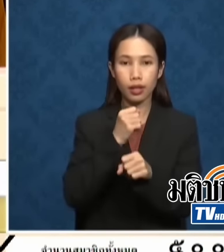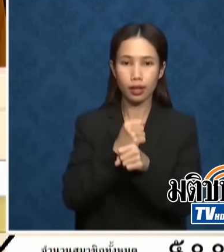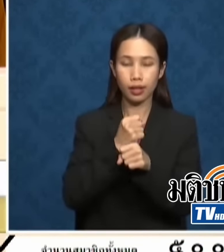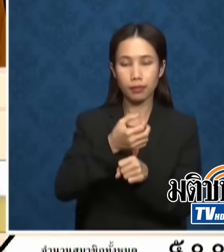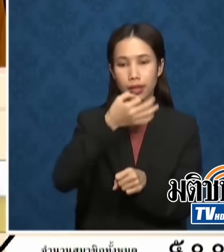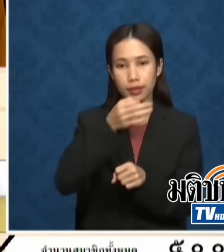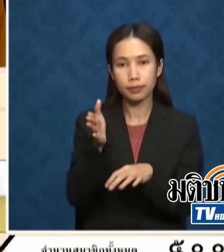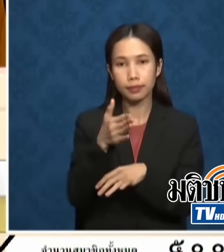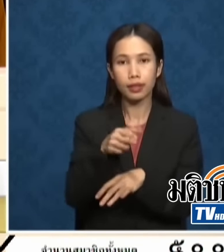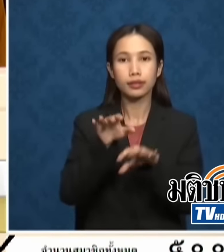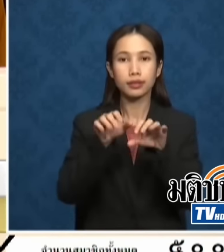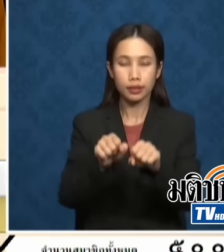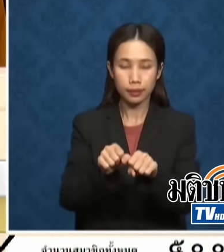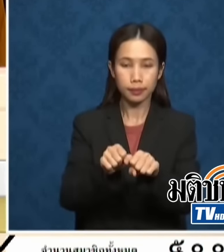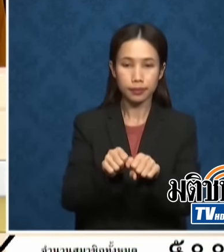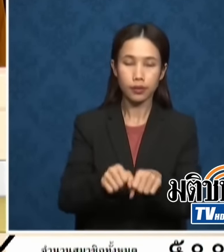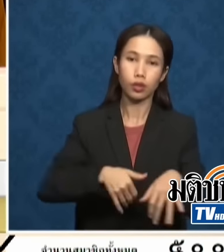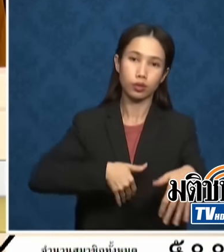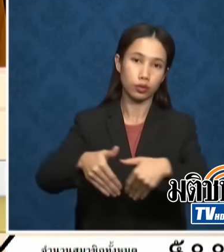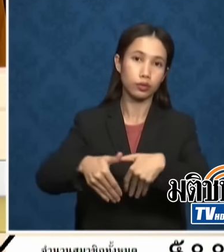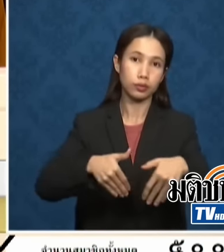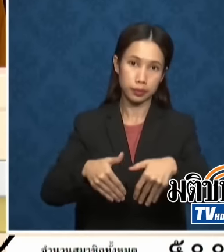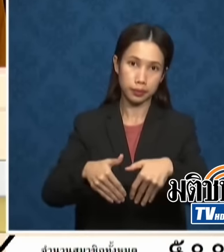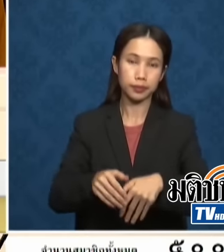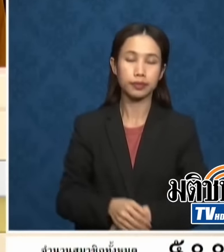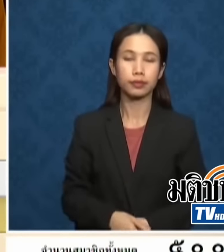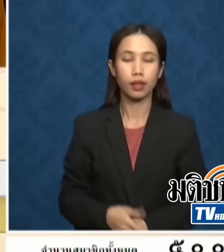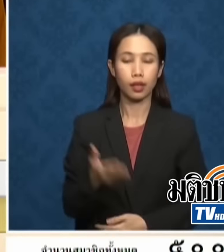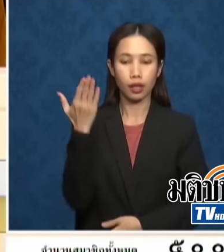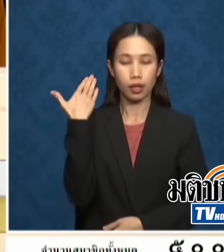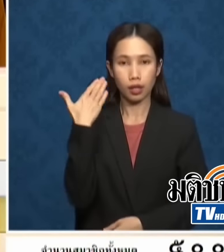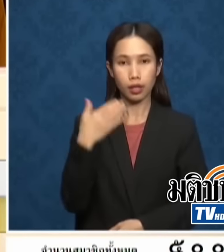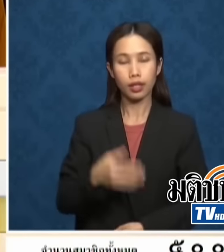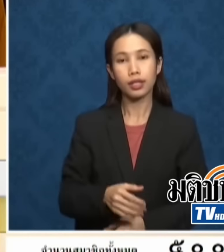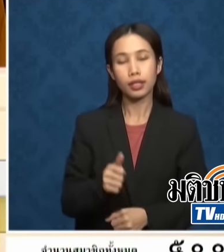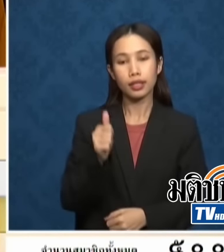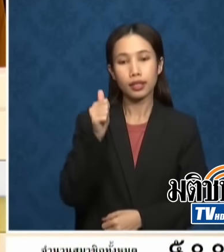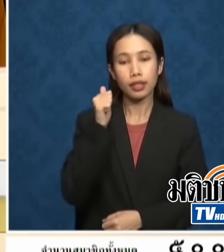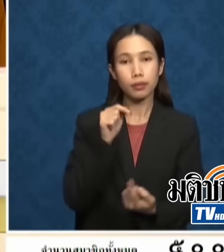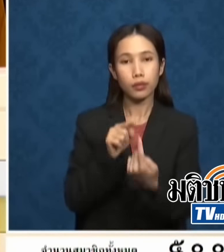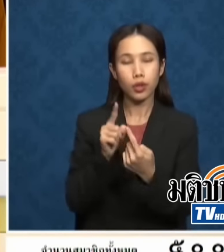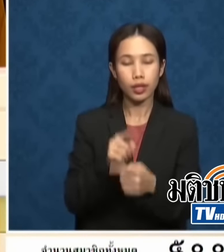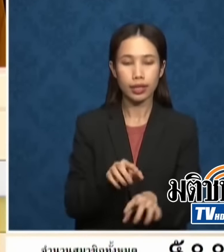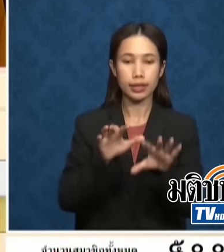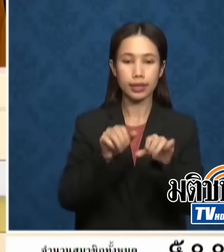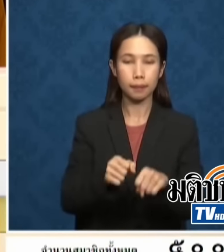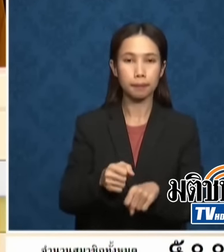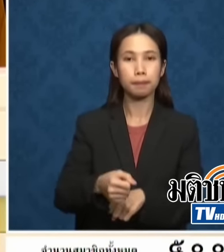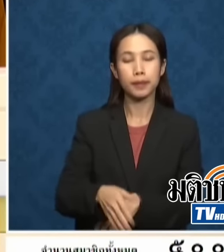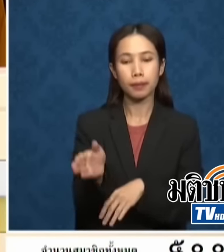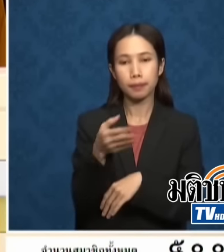ประมงพื้นบ้านซึ่งเดิมจำกัดแต่การทำประมงในเขตทะเลชายฝั่งเ